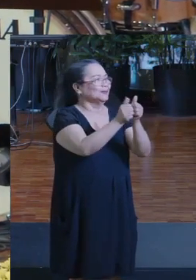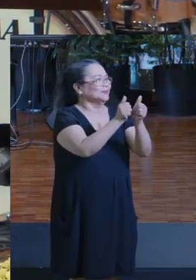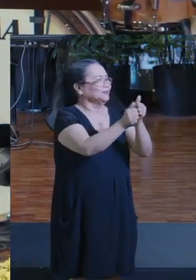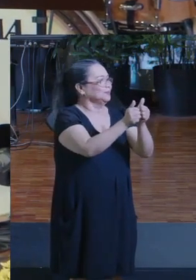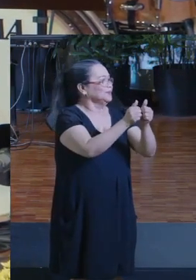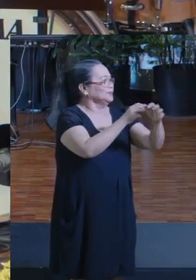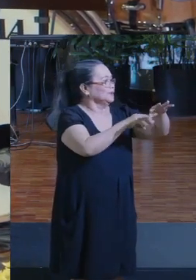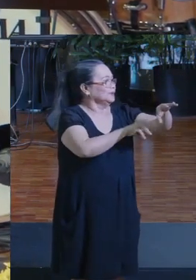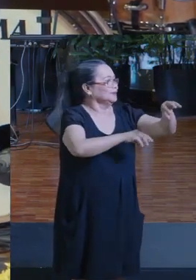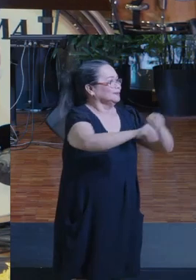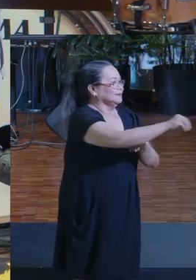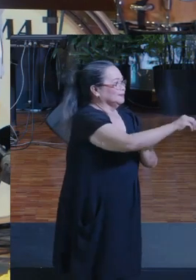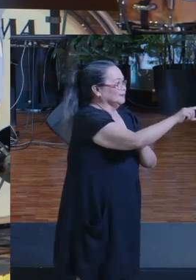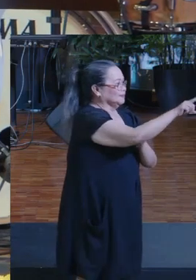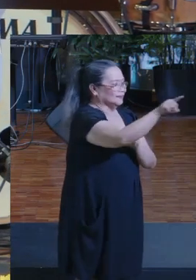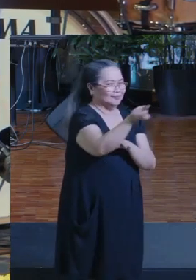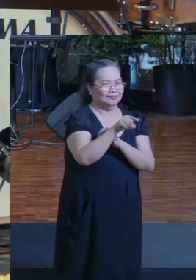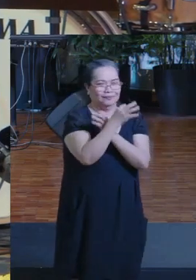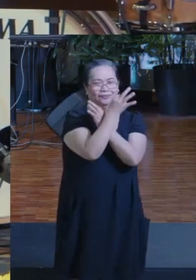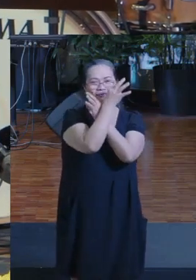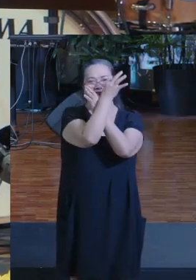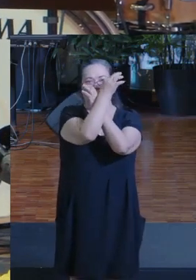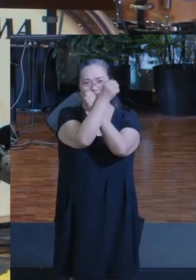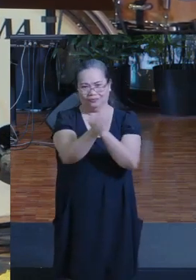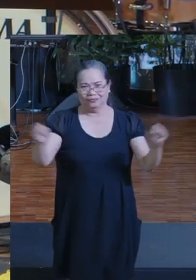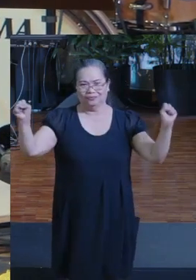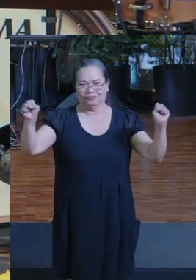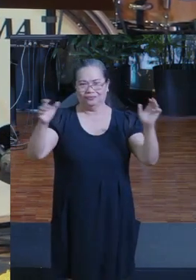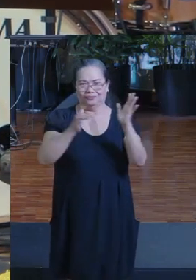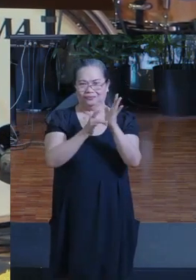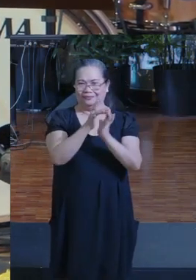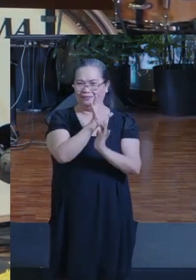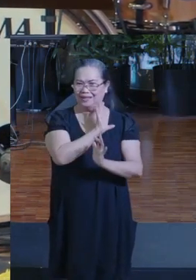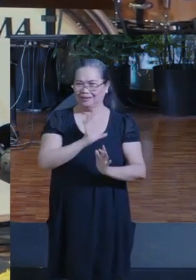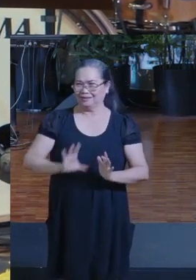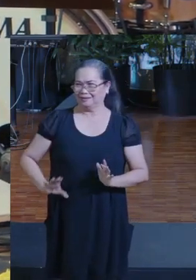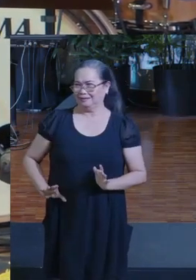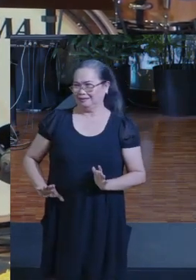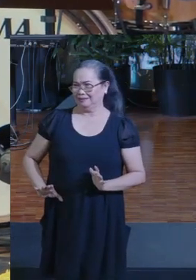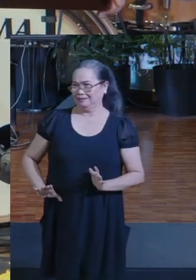tayo po ay may kaligtasan kay Kristo Jesus.